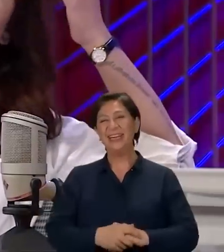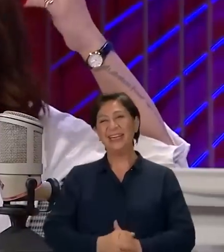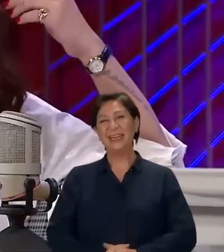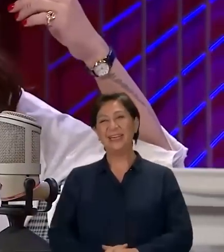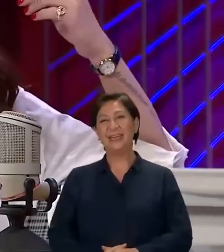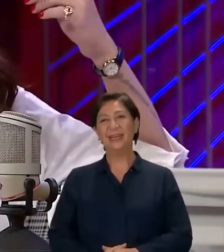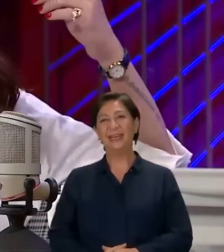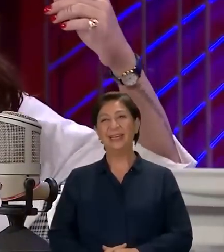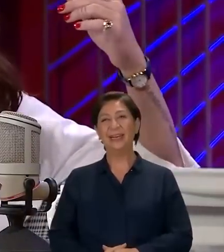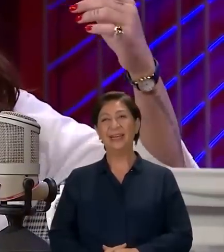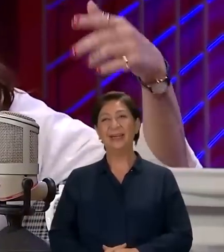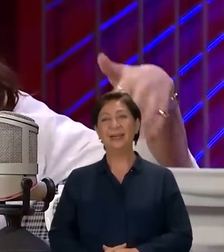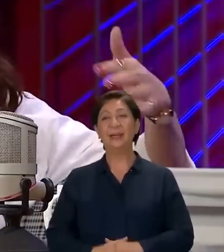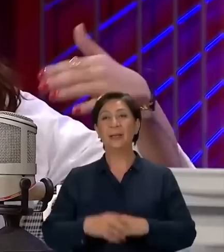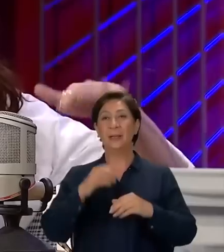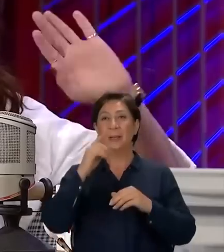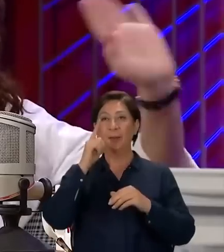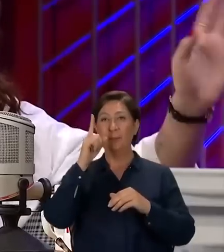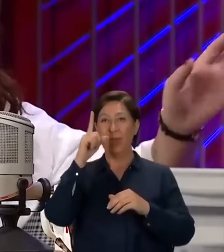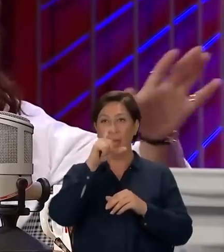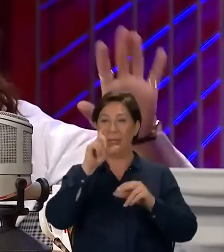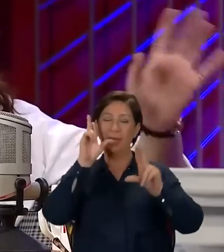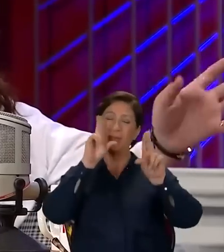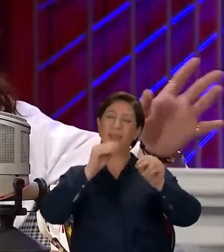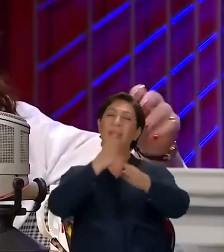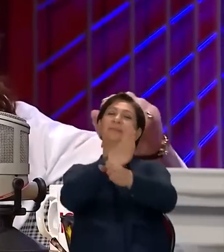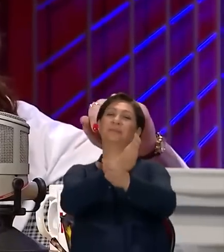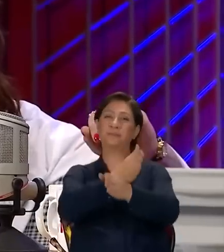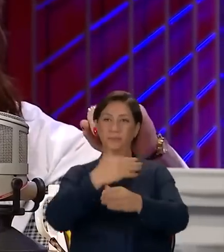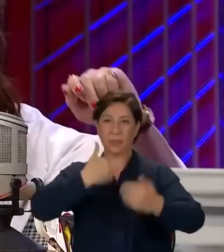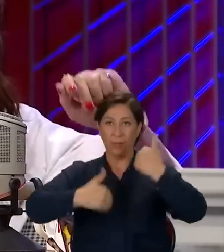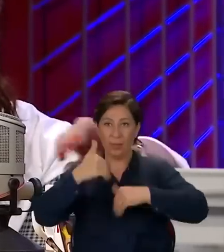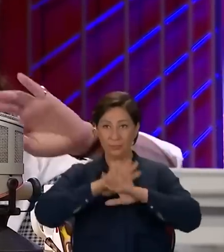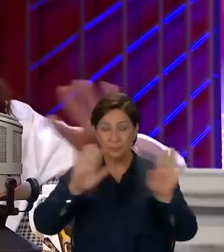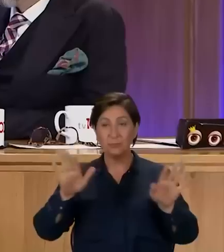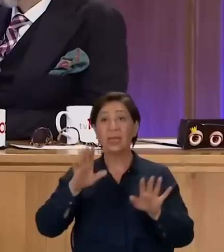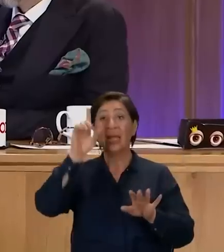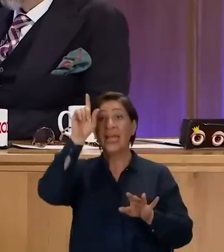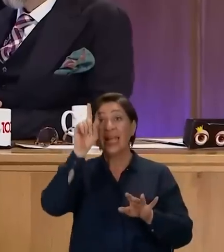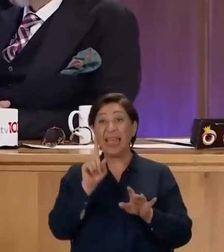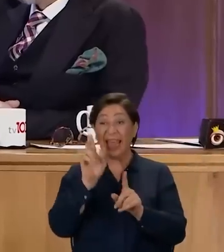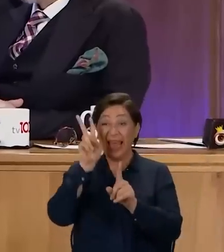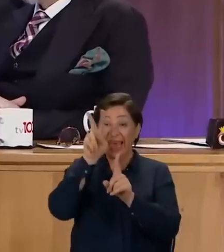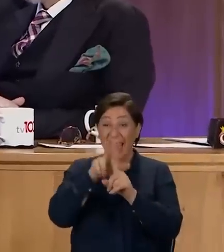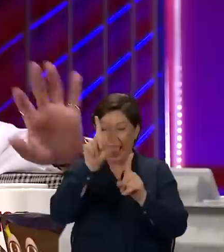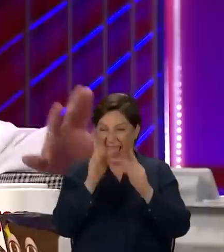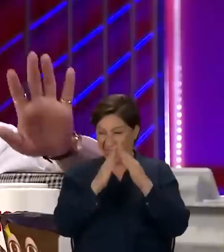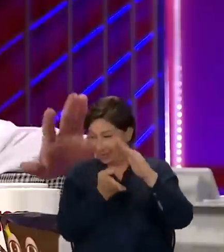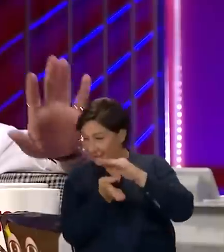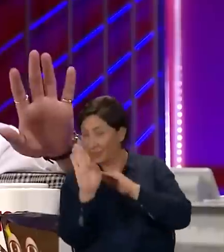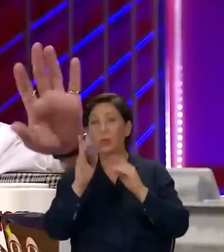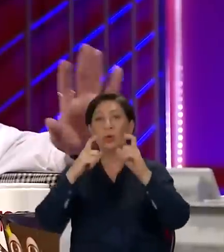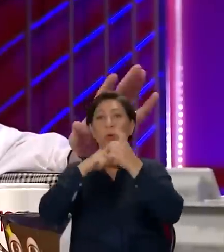Lütfen. Şimdi bir ay bir yatalak dönem geçirdim o ameliyattan sonra. Sonra ilk katıldığım ve evden ilk çıktığım yer